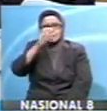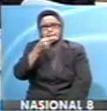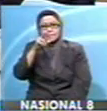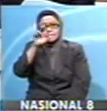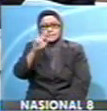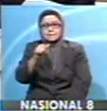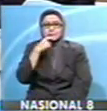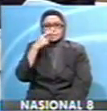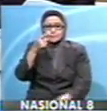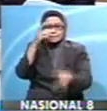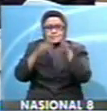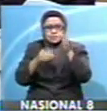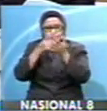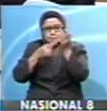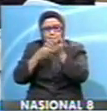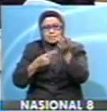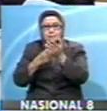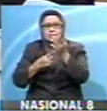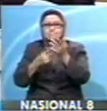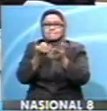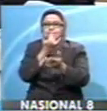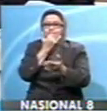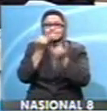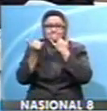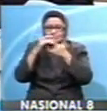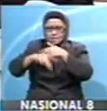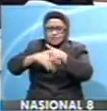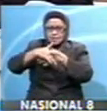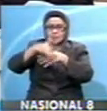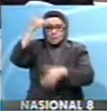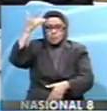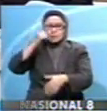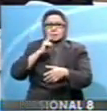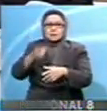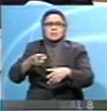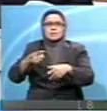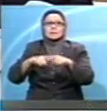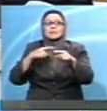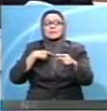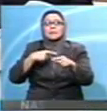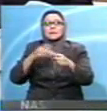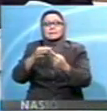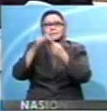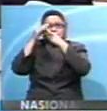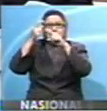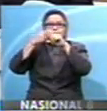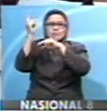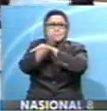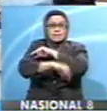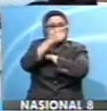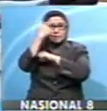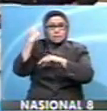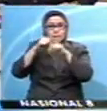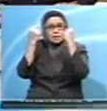sebarang kesilapan awal dikecualikan daripada penalti ini memandangkan syarikat-syarikat memerlukan masa untuk mengadaptasi dengan sistem